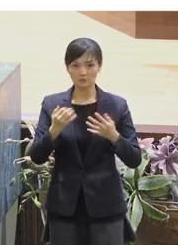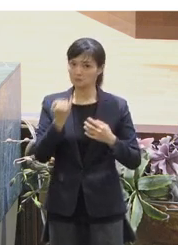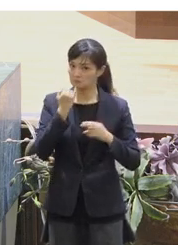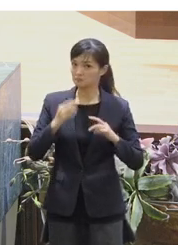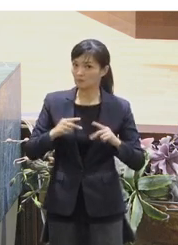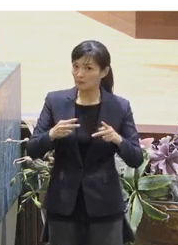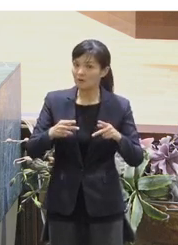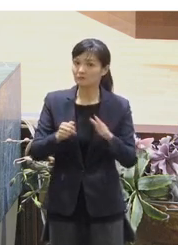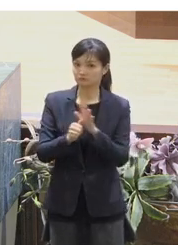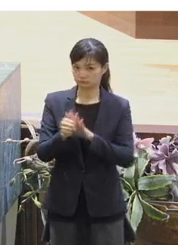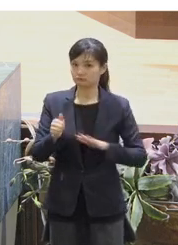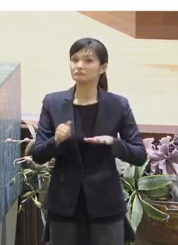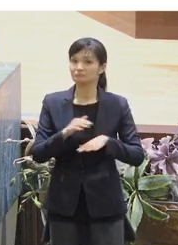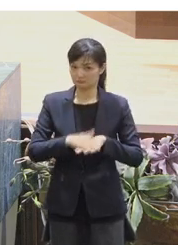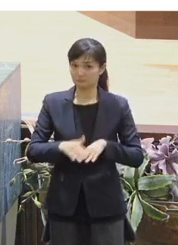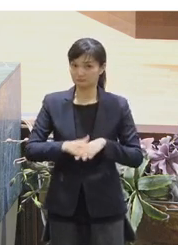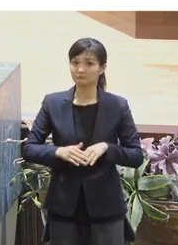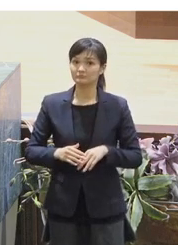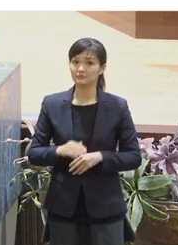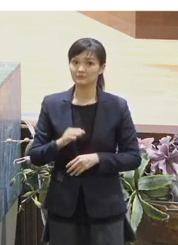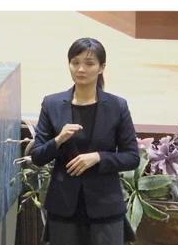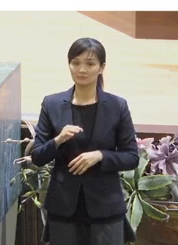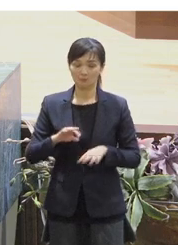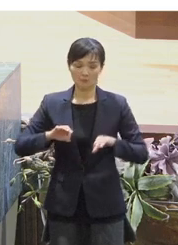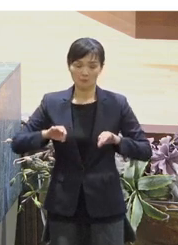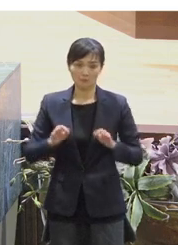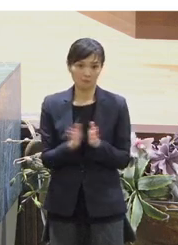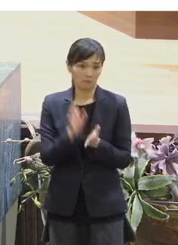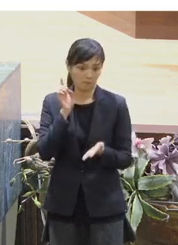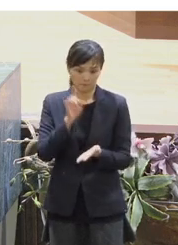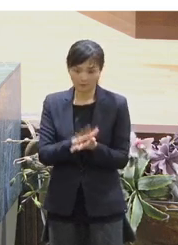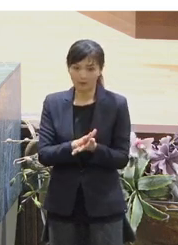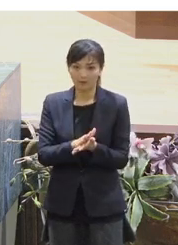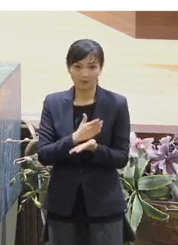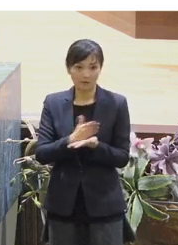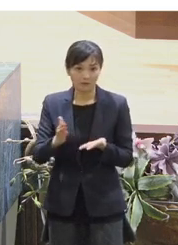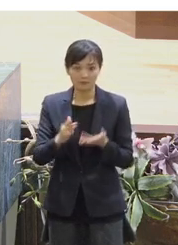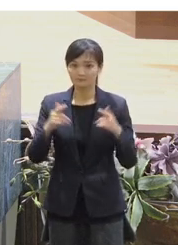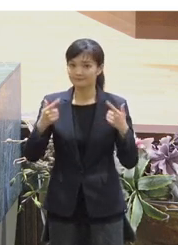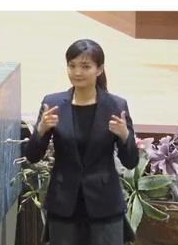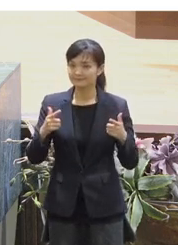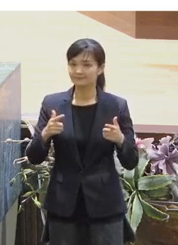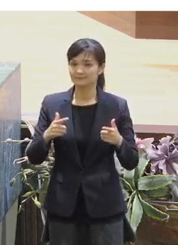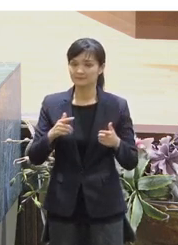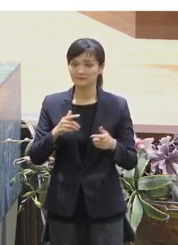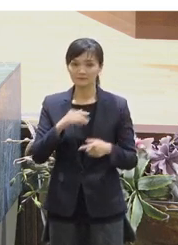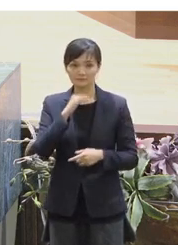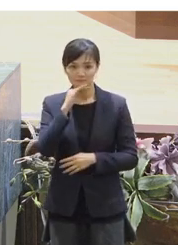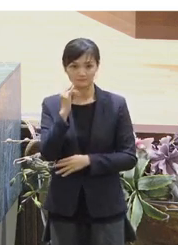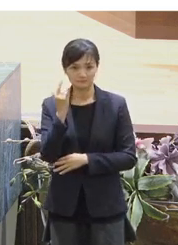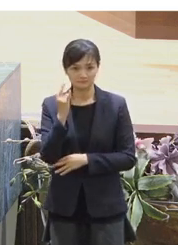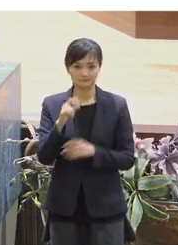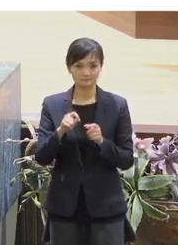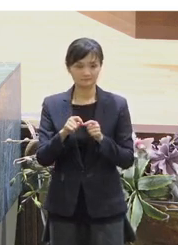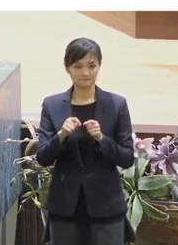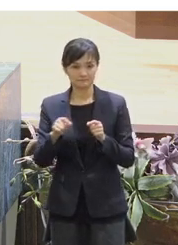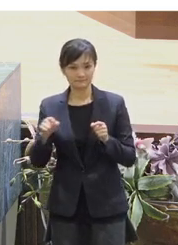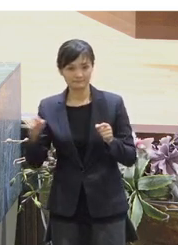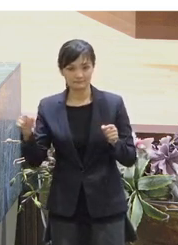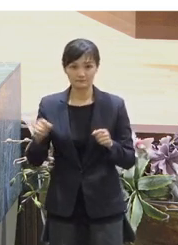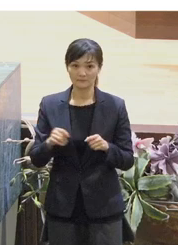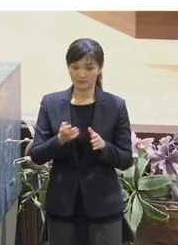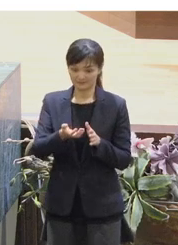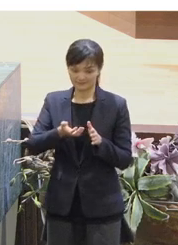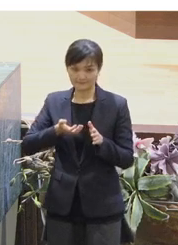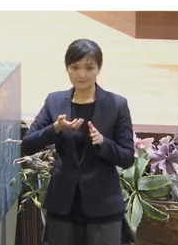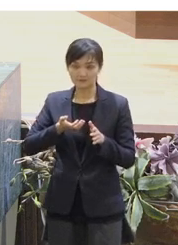这些改变并不是一朝一夕在开放政府的时候发生的。那如果没有之前的这些社